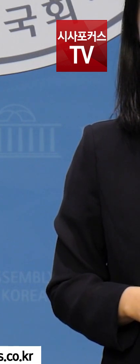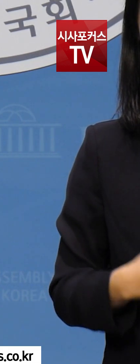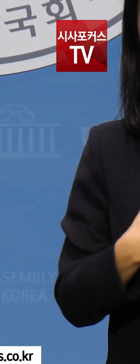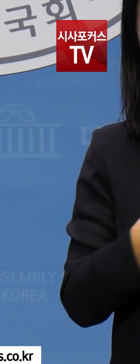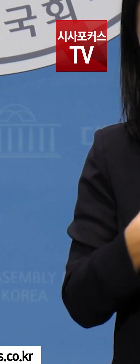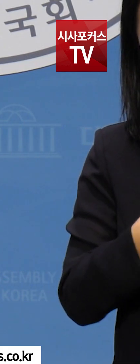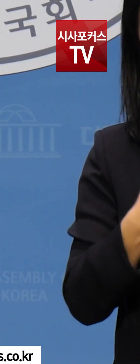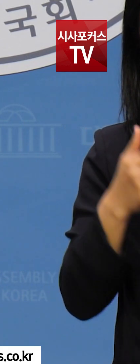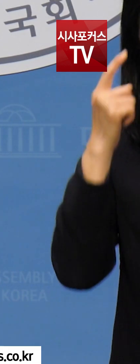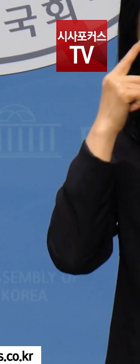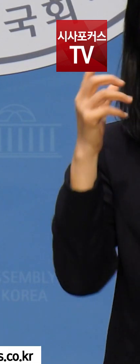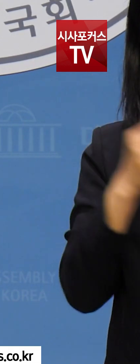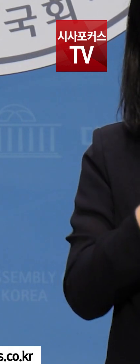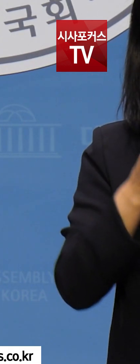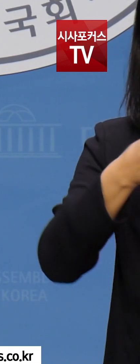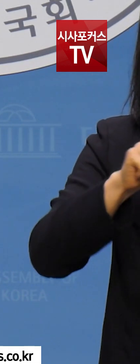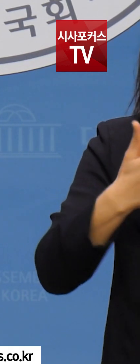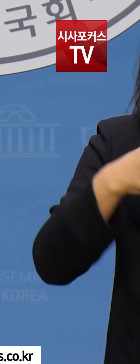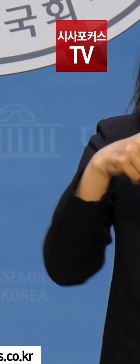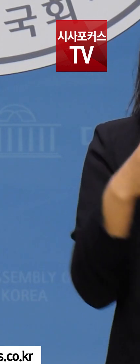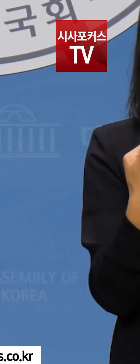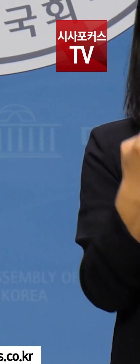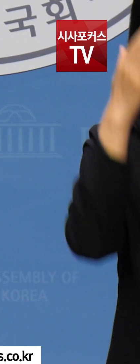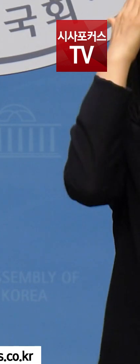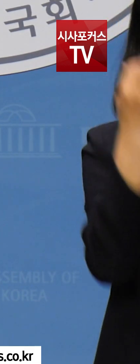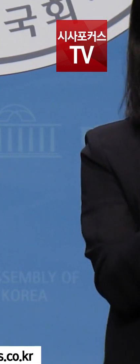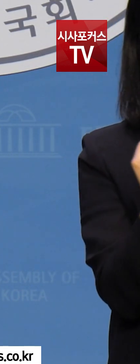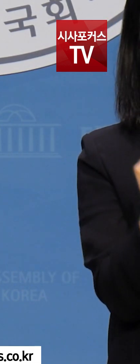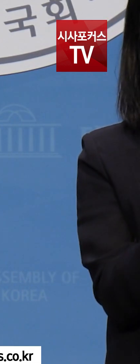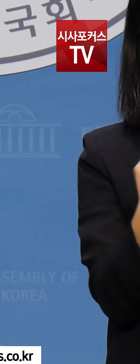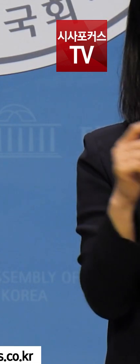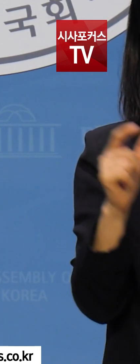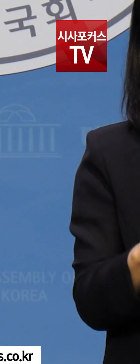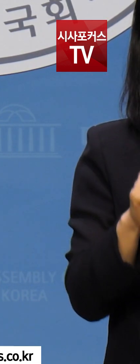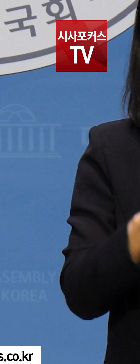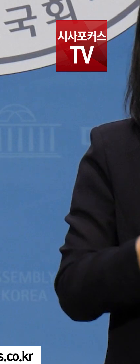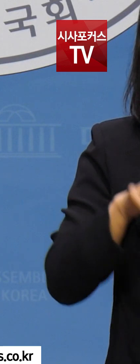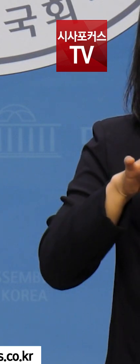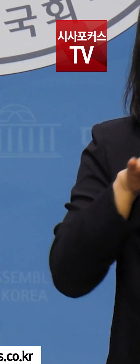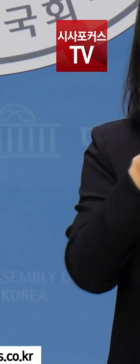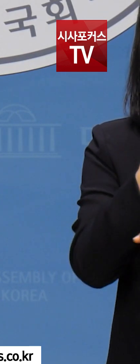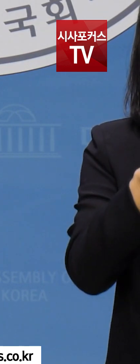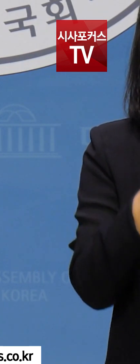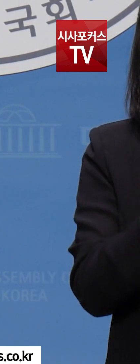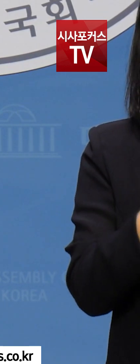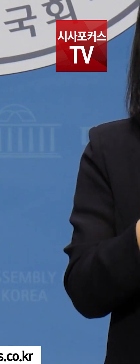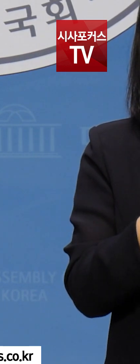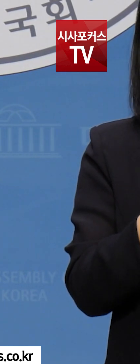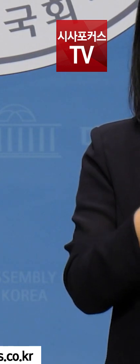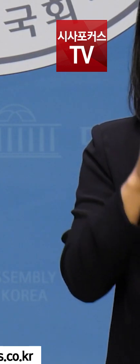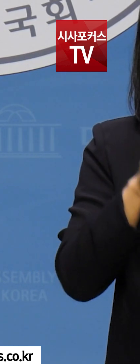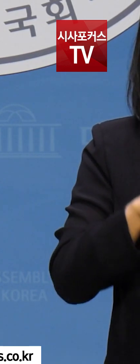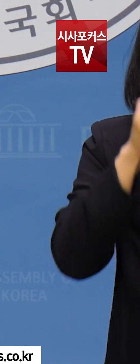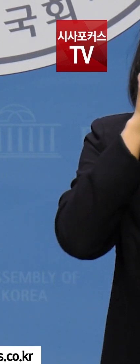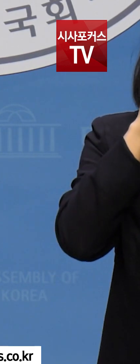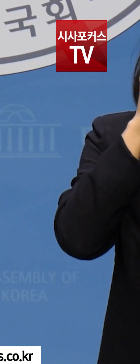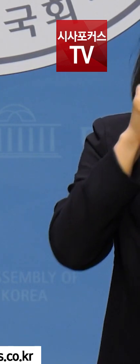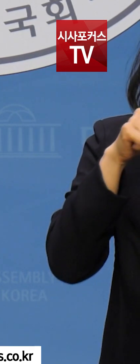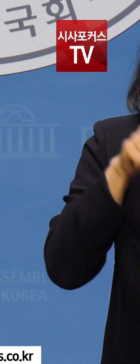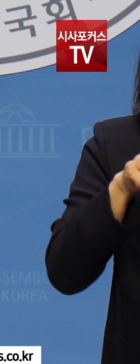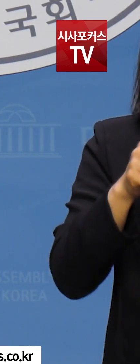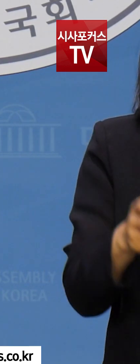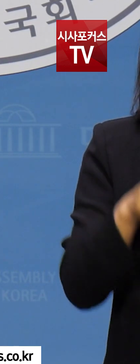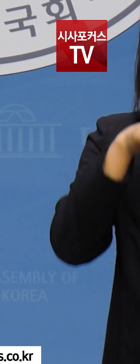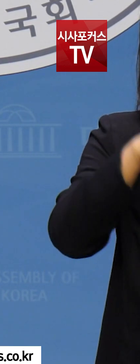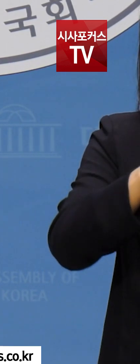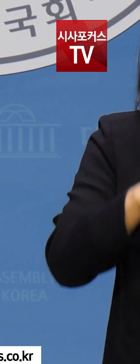깊습니다. 탄소 배출량을 줄이려면 전기차 보급이 불가피한데 안전이 확보되지 않으면 큰 걸림돌이